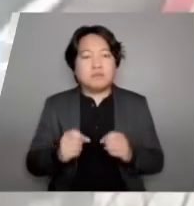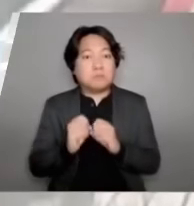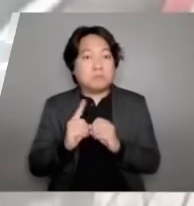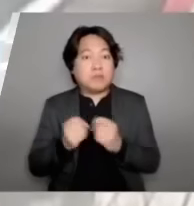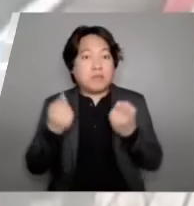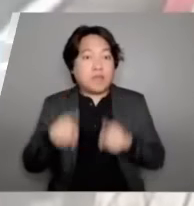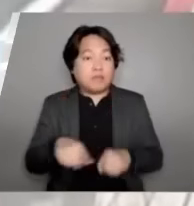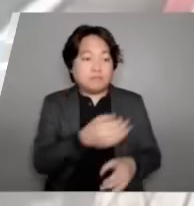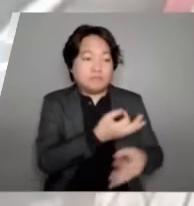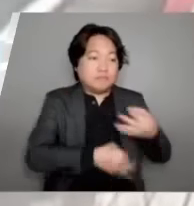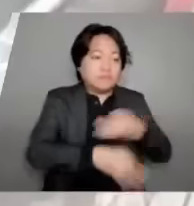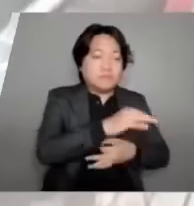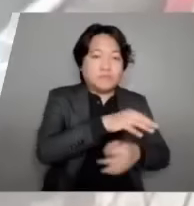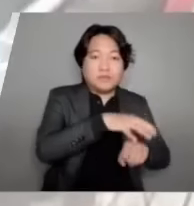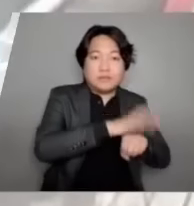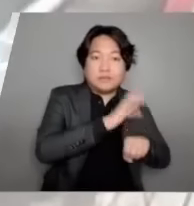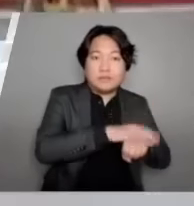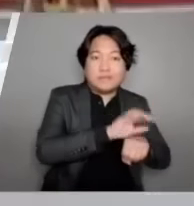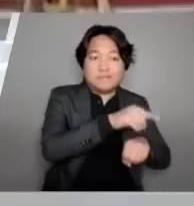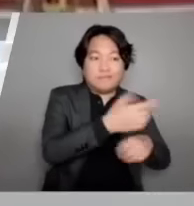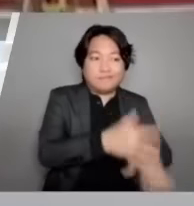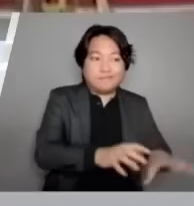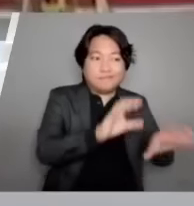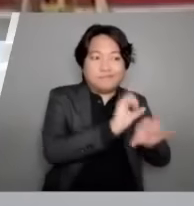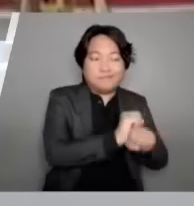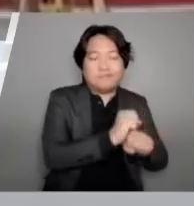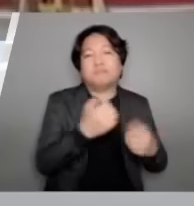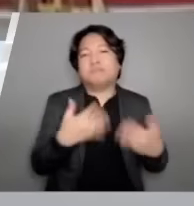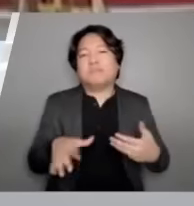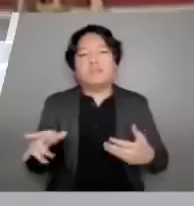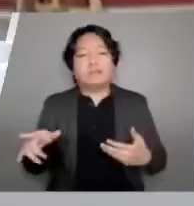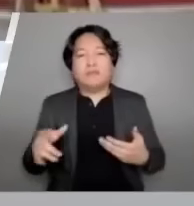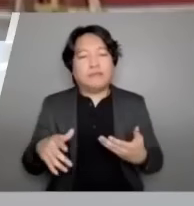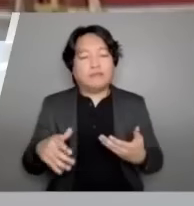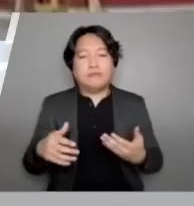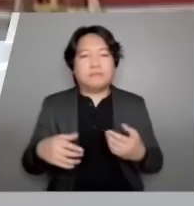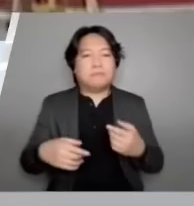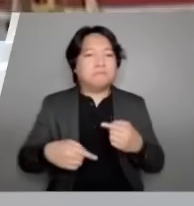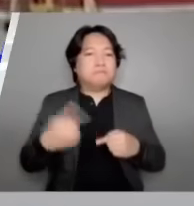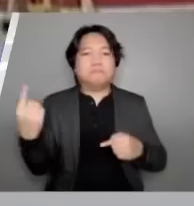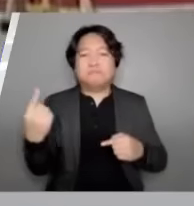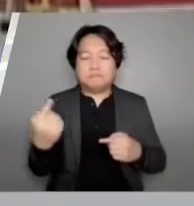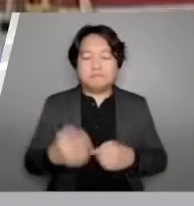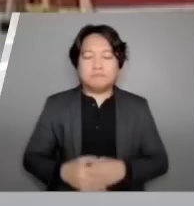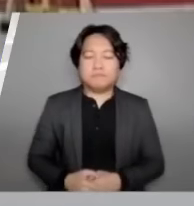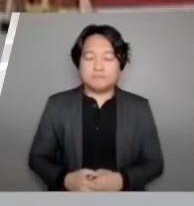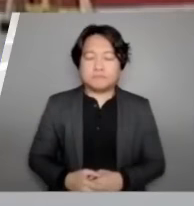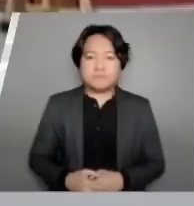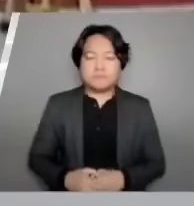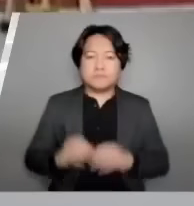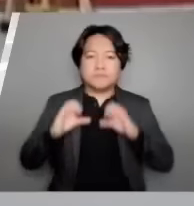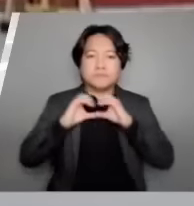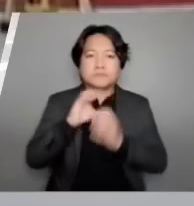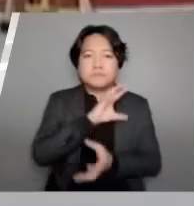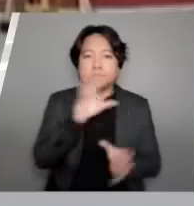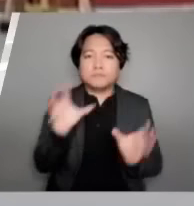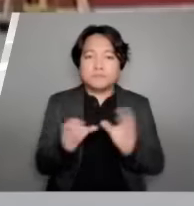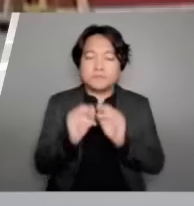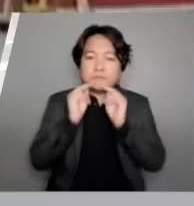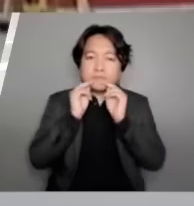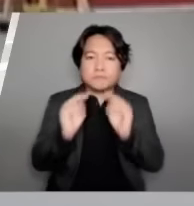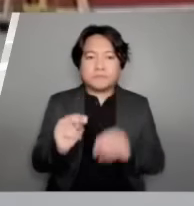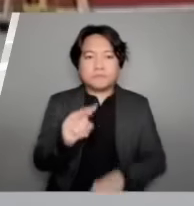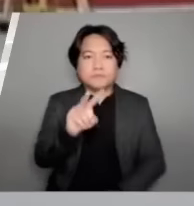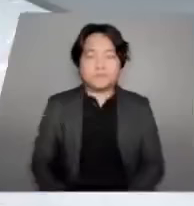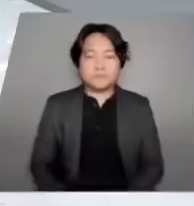namin ang reaksyon ng DFA at US Embassy pero wala pa silang pahayag. Para sa GMA Integrated News, Rafi Timang inyo, saksi!